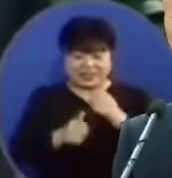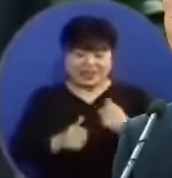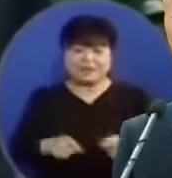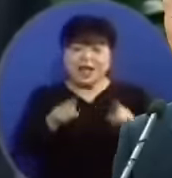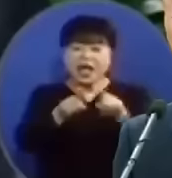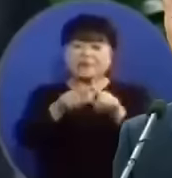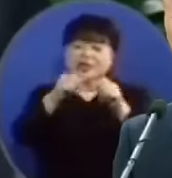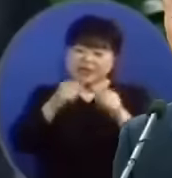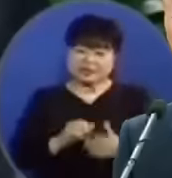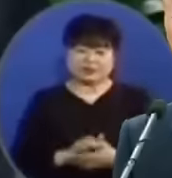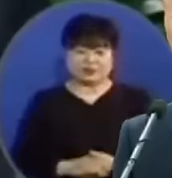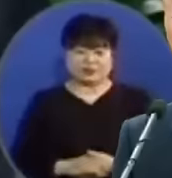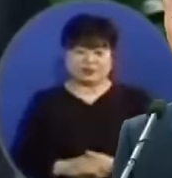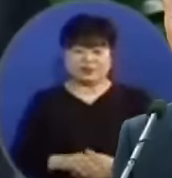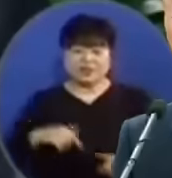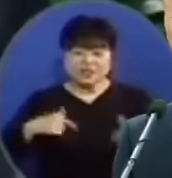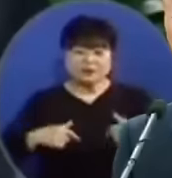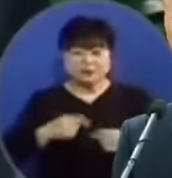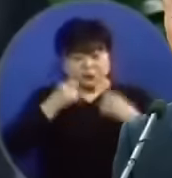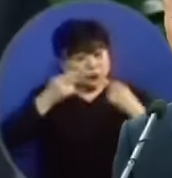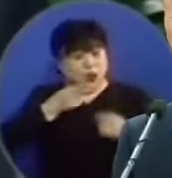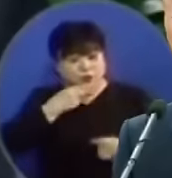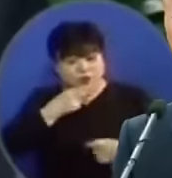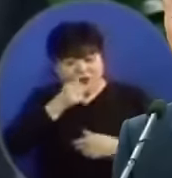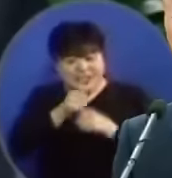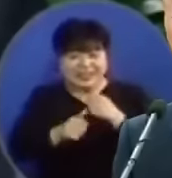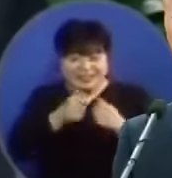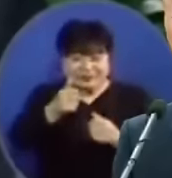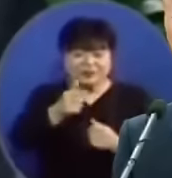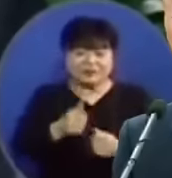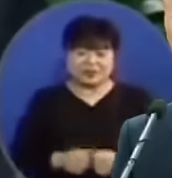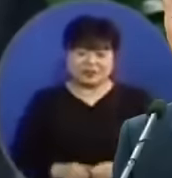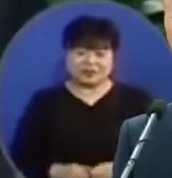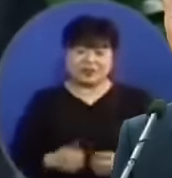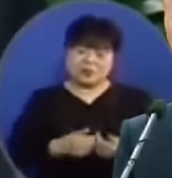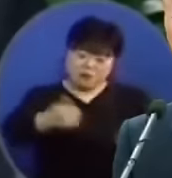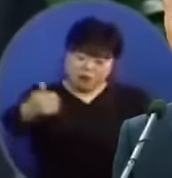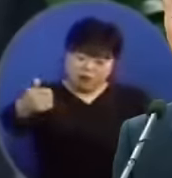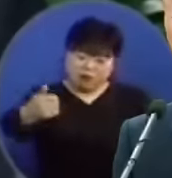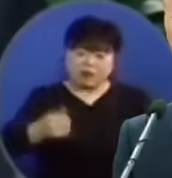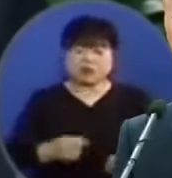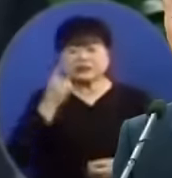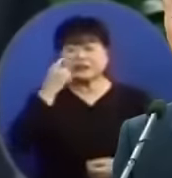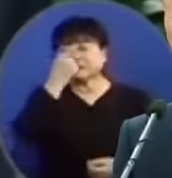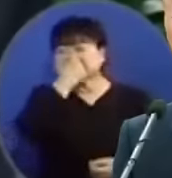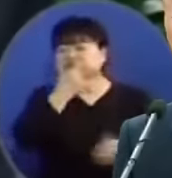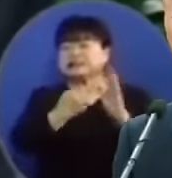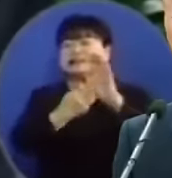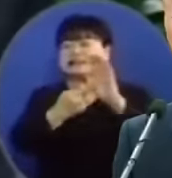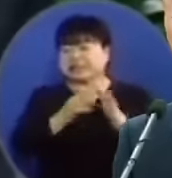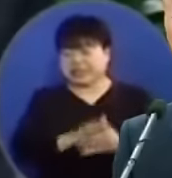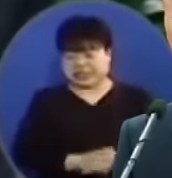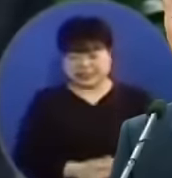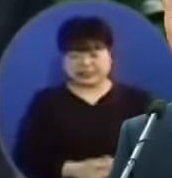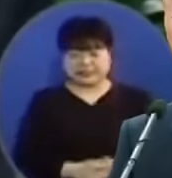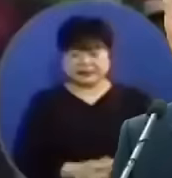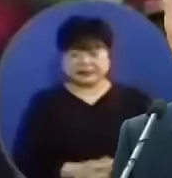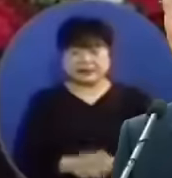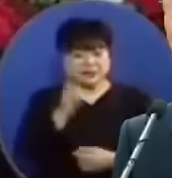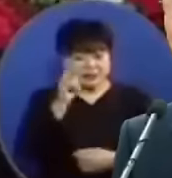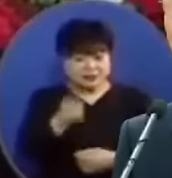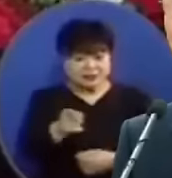같이 계시고 기뻐하고 즐거움이 없으면 하나님과 사이가 멀어지고 있다는 것을 증거하는 것입니다.